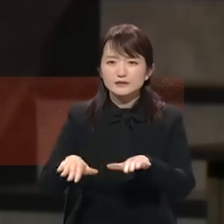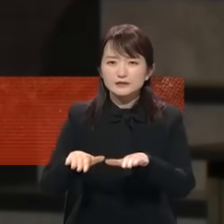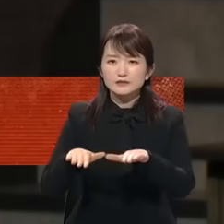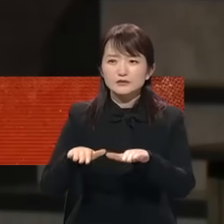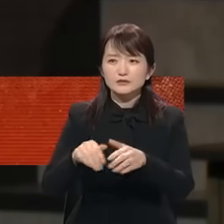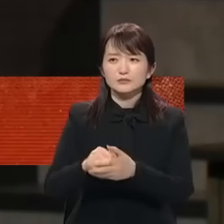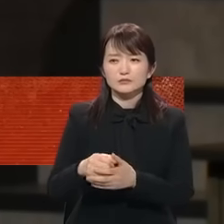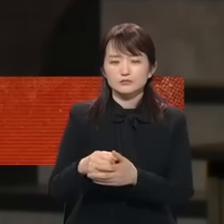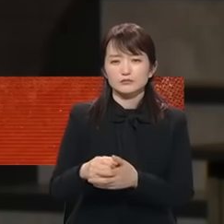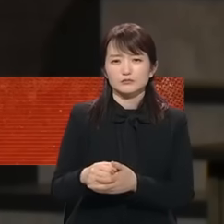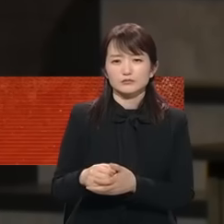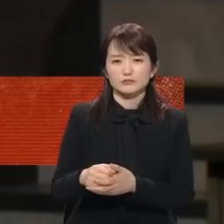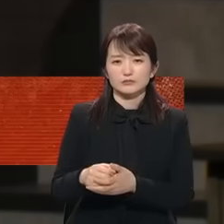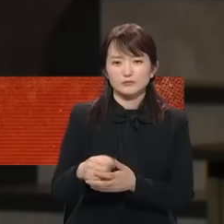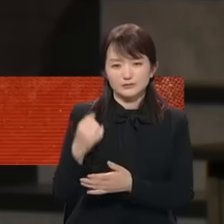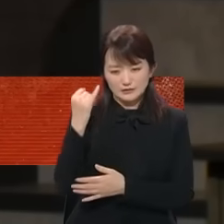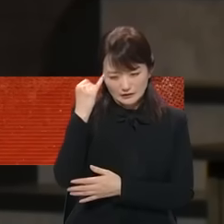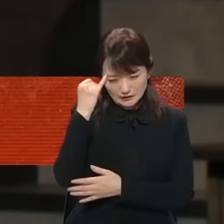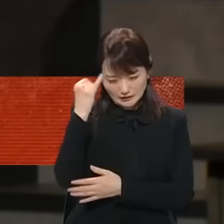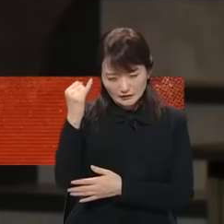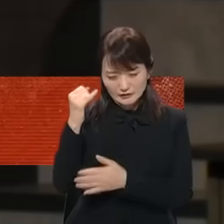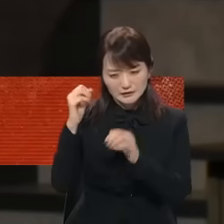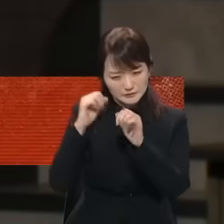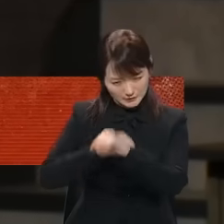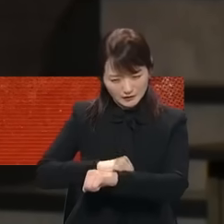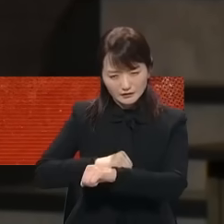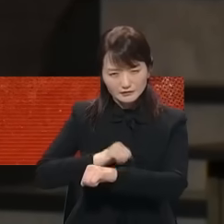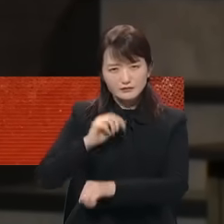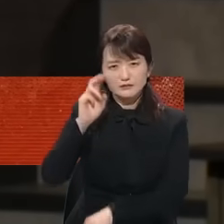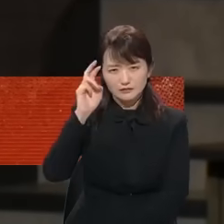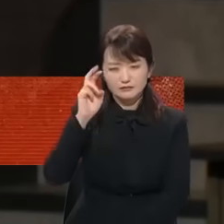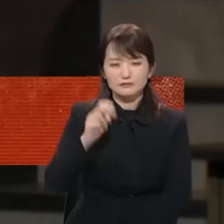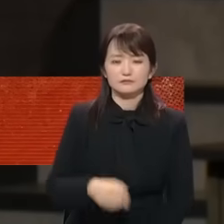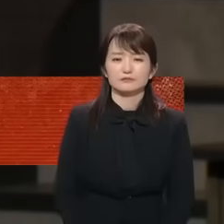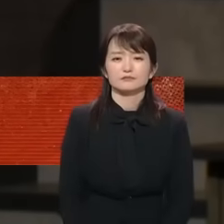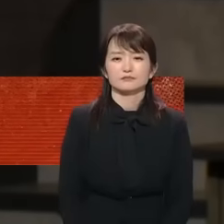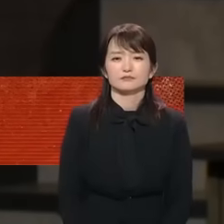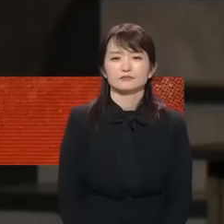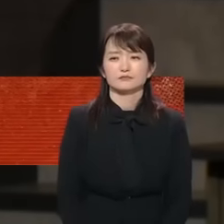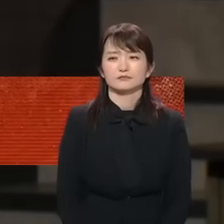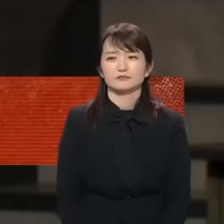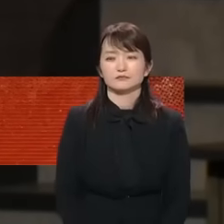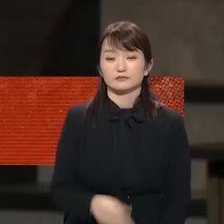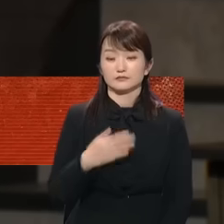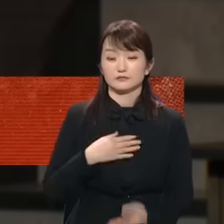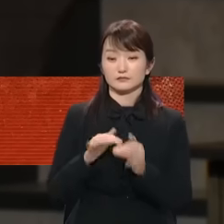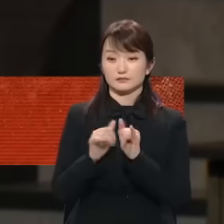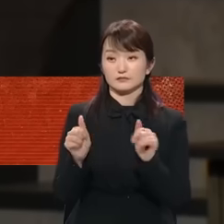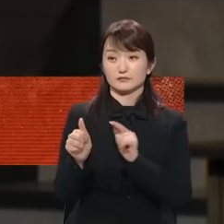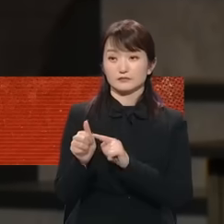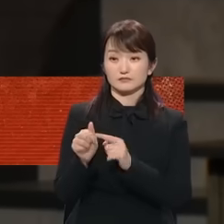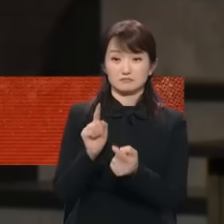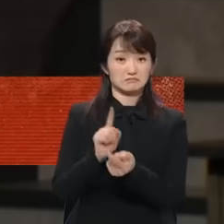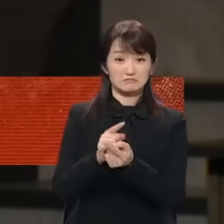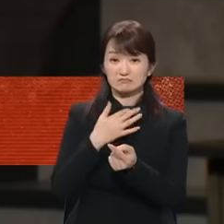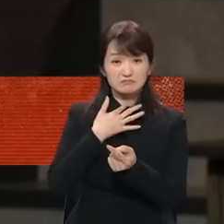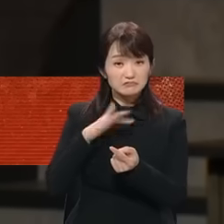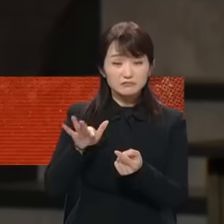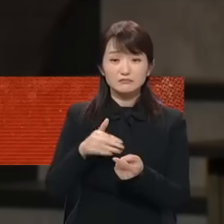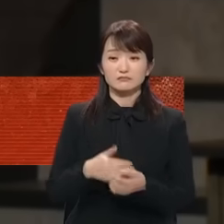아이템 망했다라고 얘기하고 있을 것 같습니다 일단 이제 그 지인 남성도 만나본 적도 없을